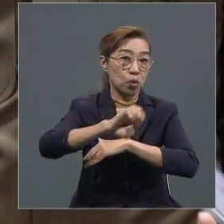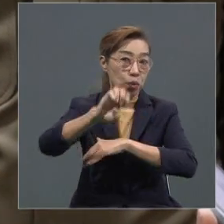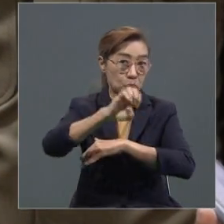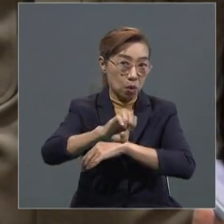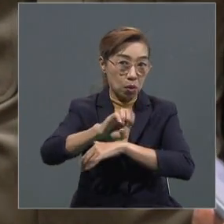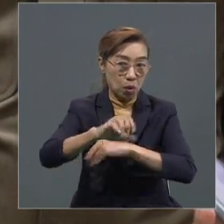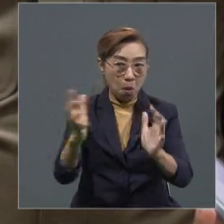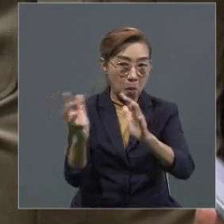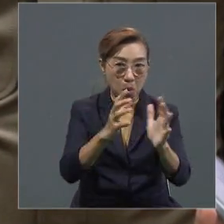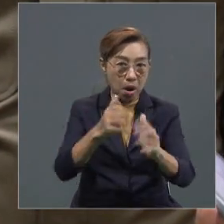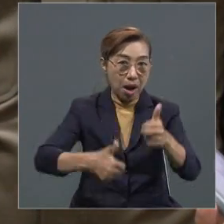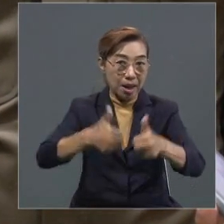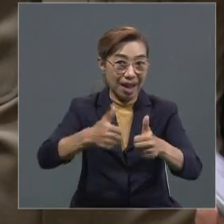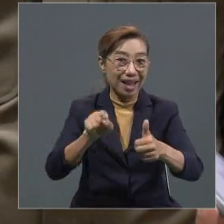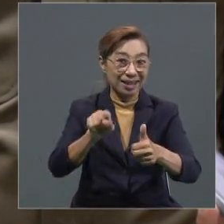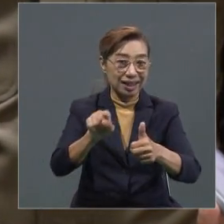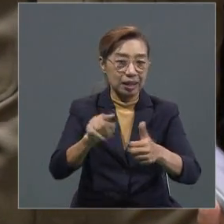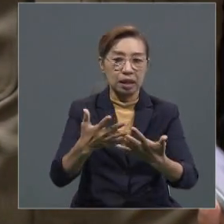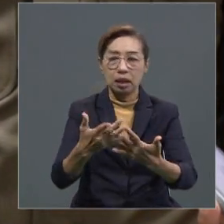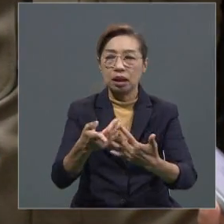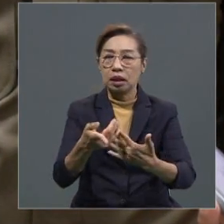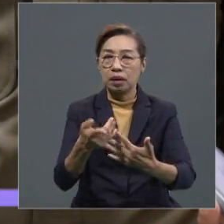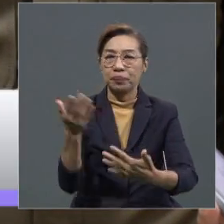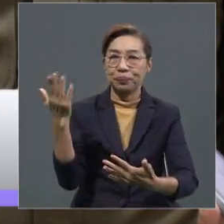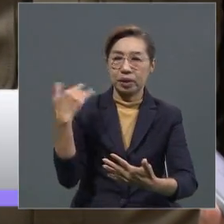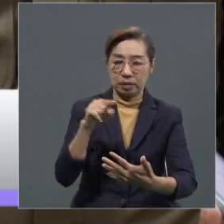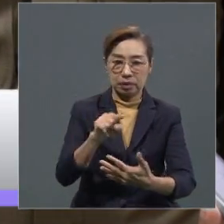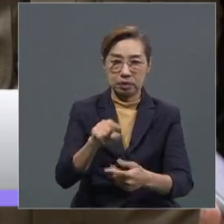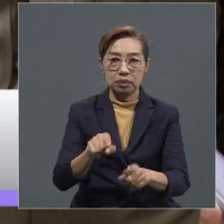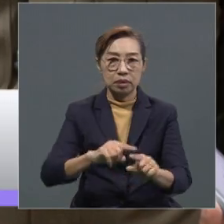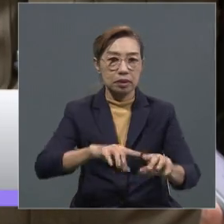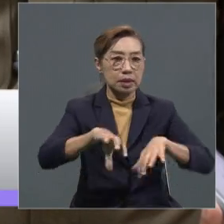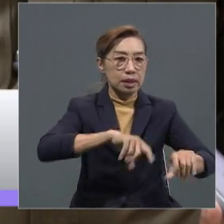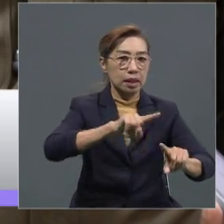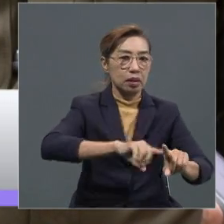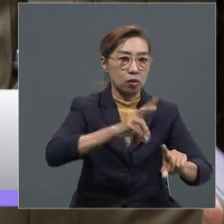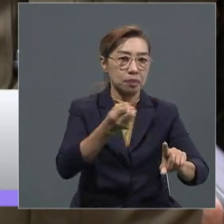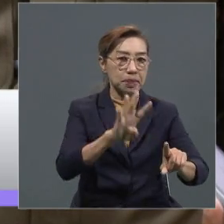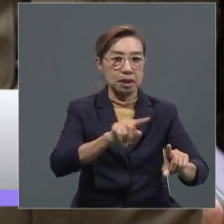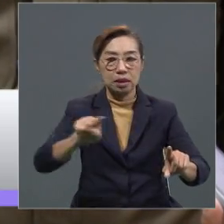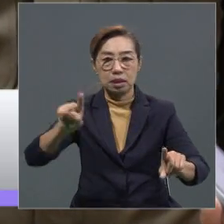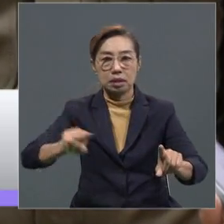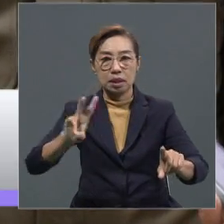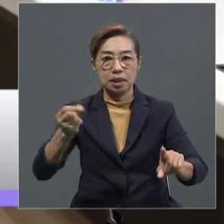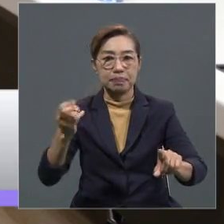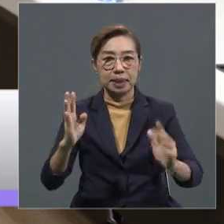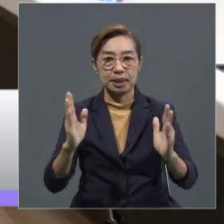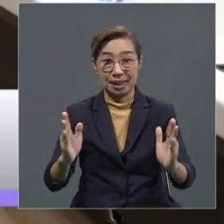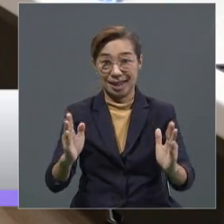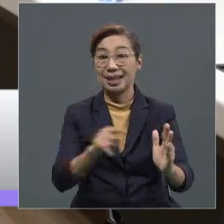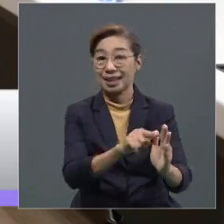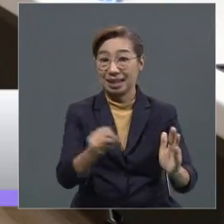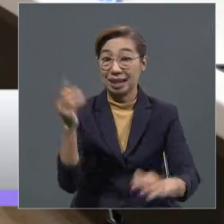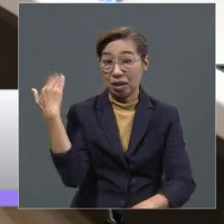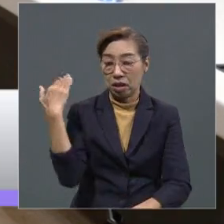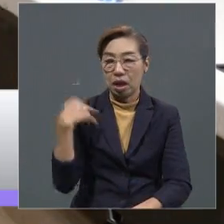ชาติยุโรปครั้งที่ 17หรือว่ายูโร 2024เนี่ยครับระหว่าง 14มิถุนายนถึง 14กรกฎาคมที่ผ่านมา